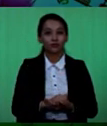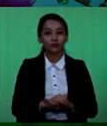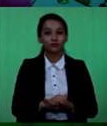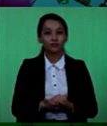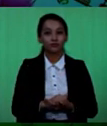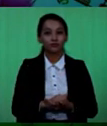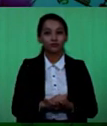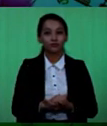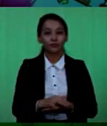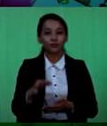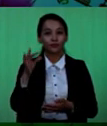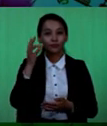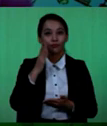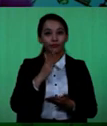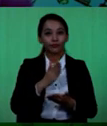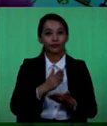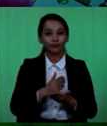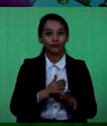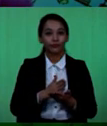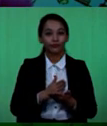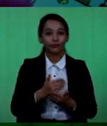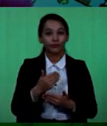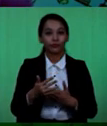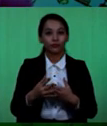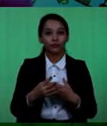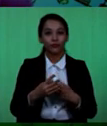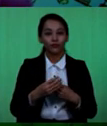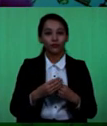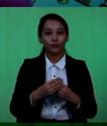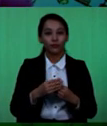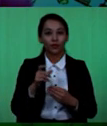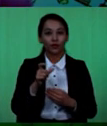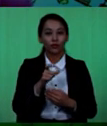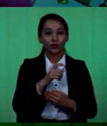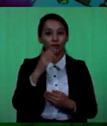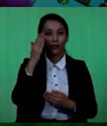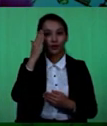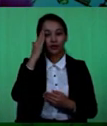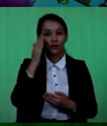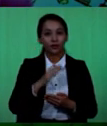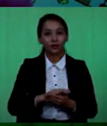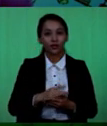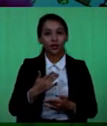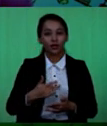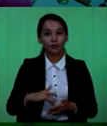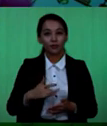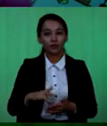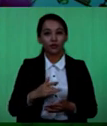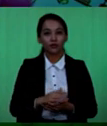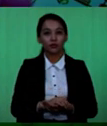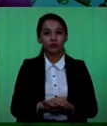Unday bo'lsa, eslatib o'tamiz. Biz sizlar bilan odam miyasi, hazm qilish